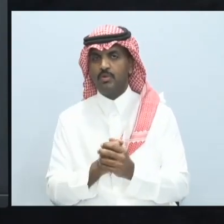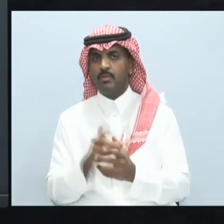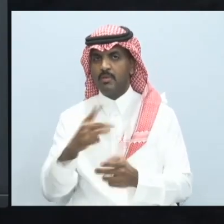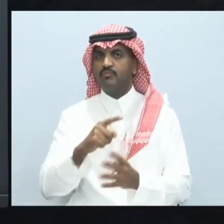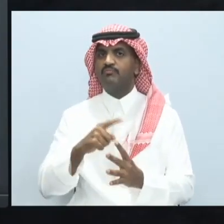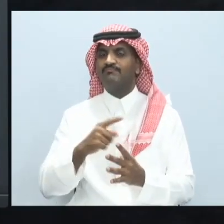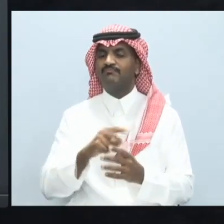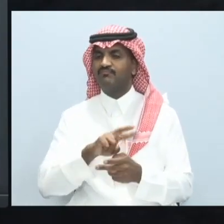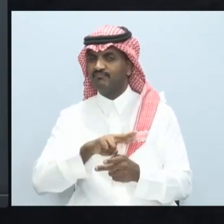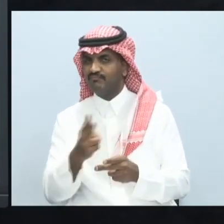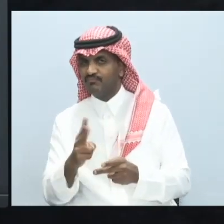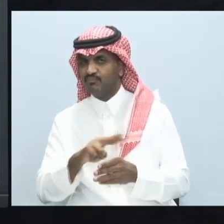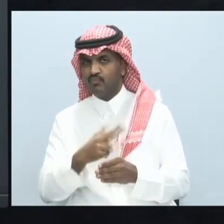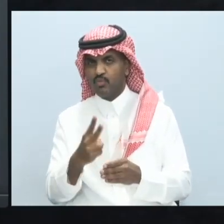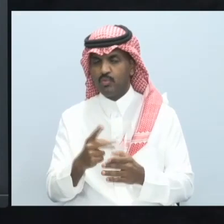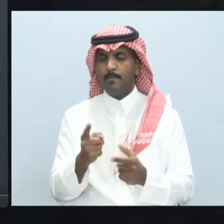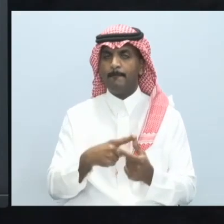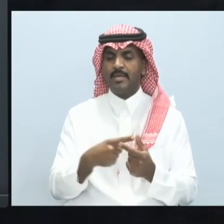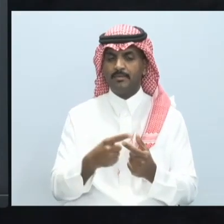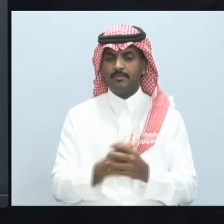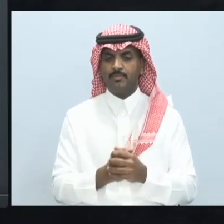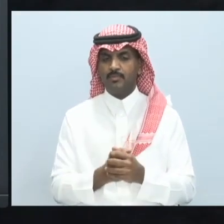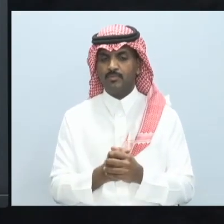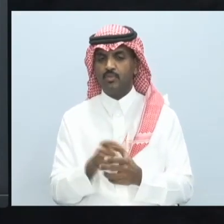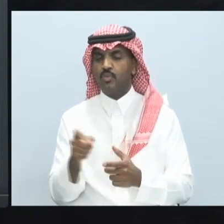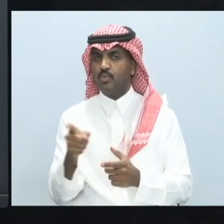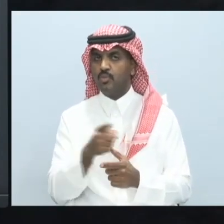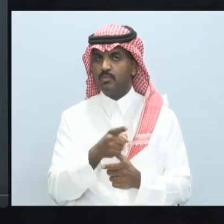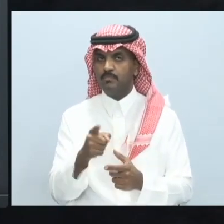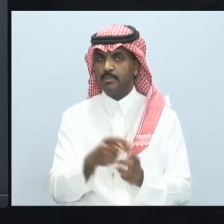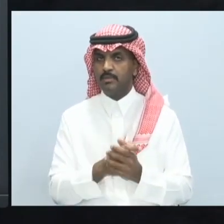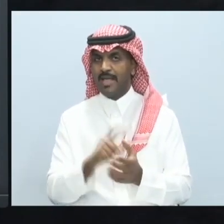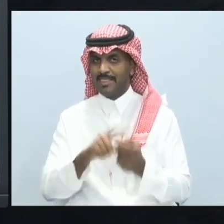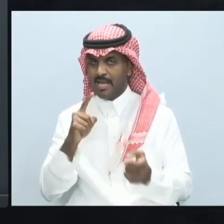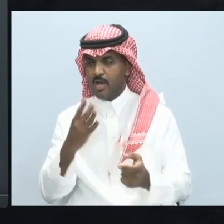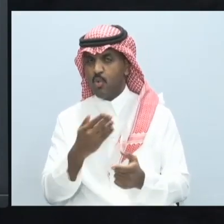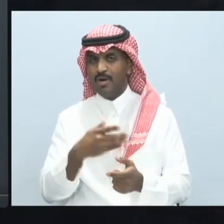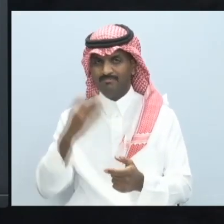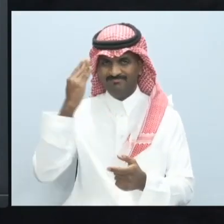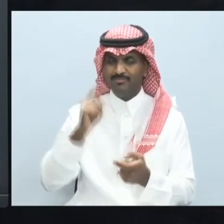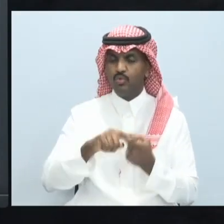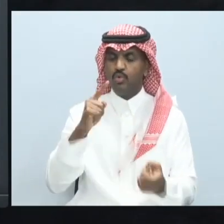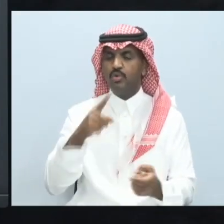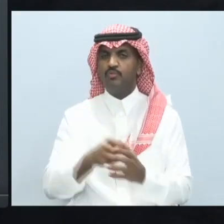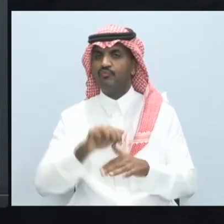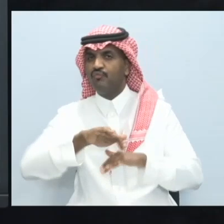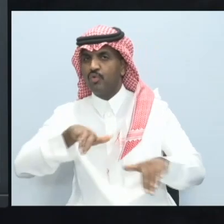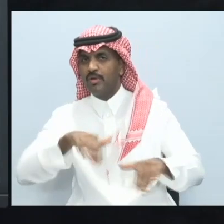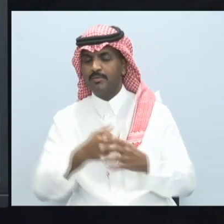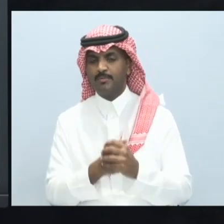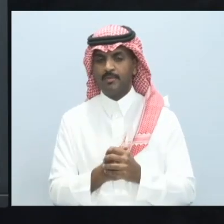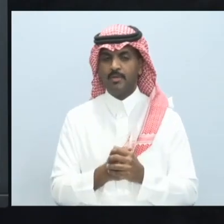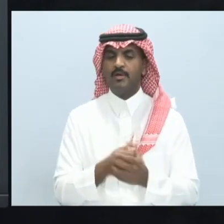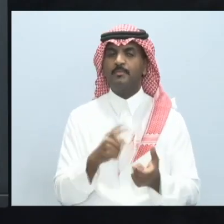بين الطلاق وبين الخلع وان كان كل منهما يسمى فرقه لكن هناك فروقات